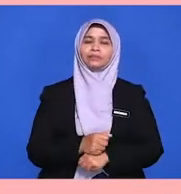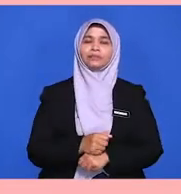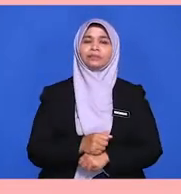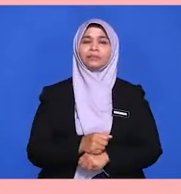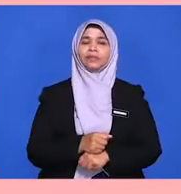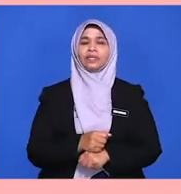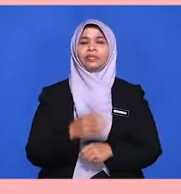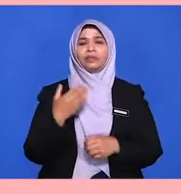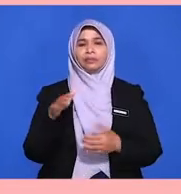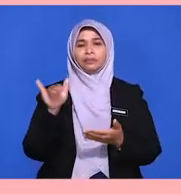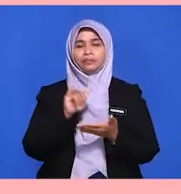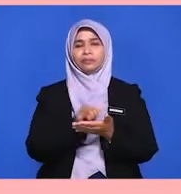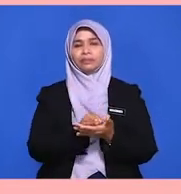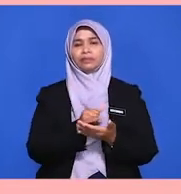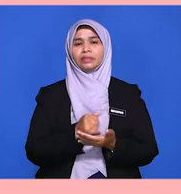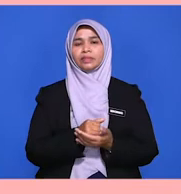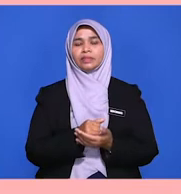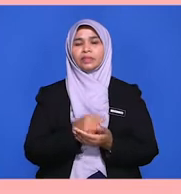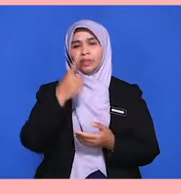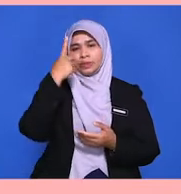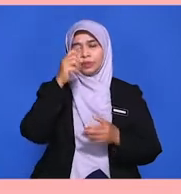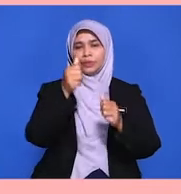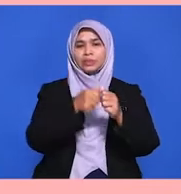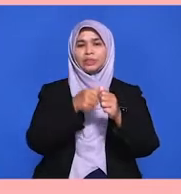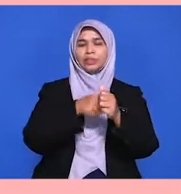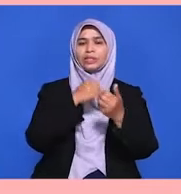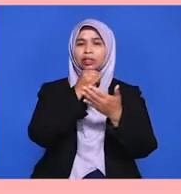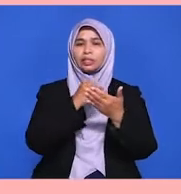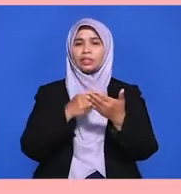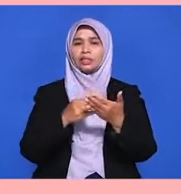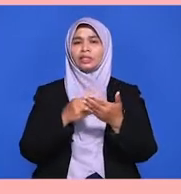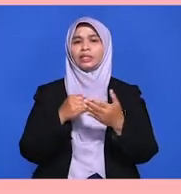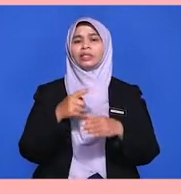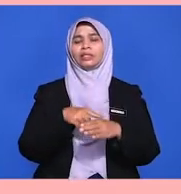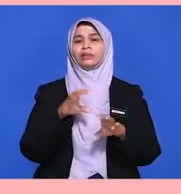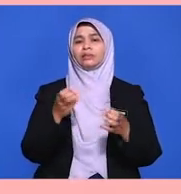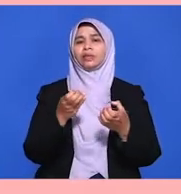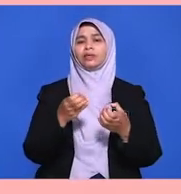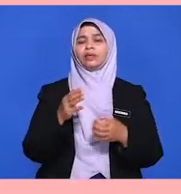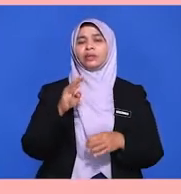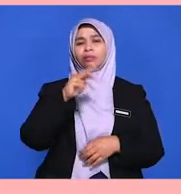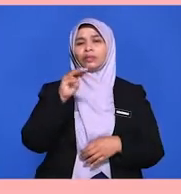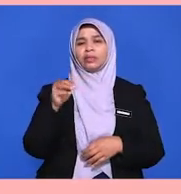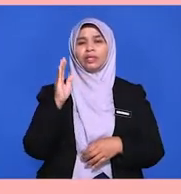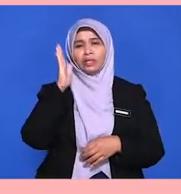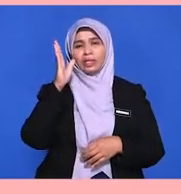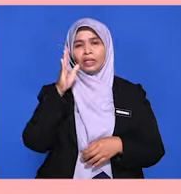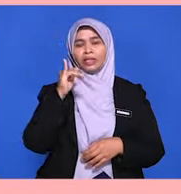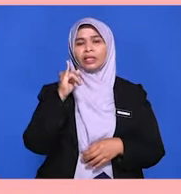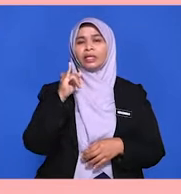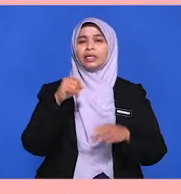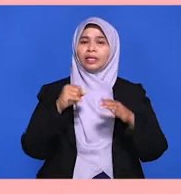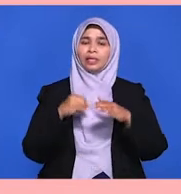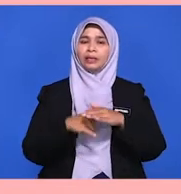Sementara itu, untuk setiap lakaran yang dihasilkan, murid akan mengimbas